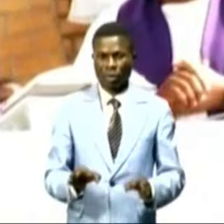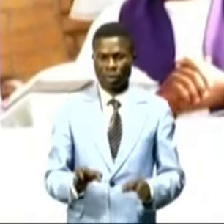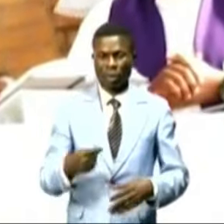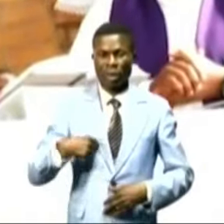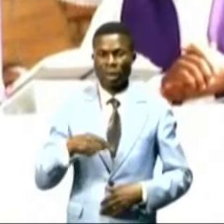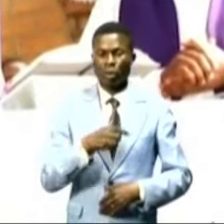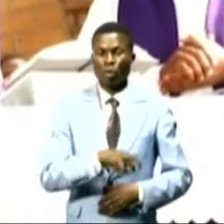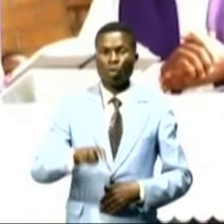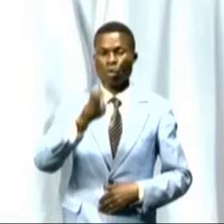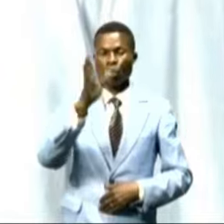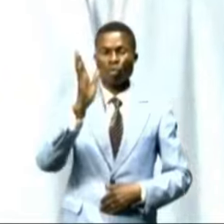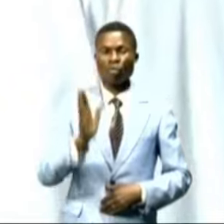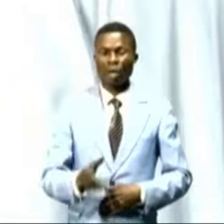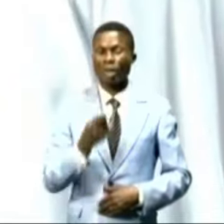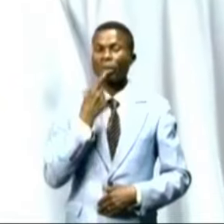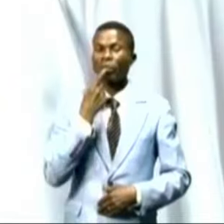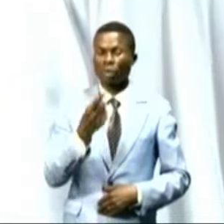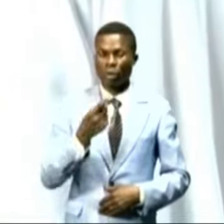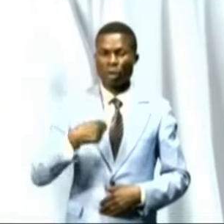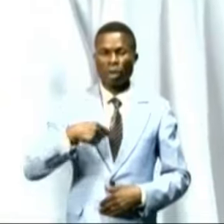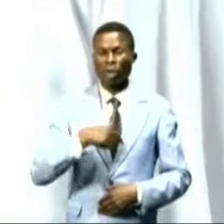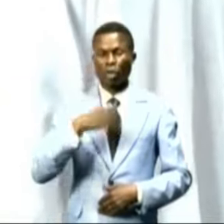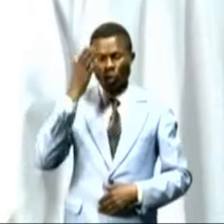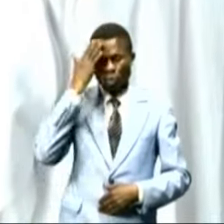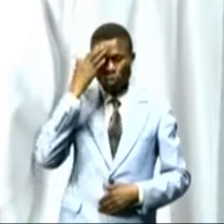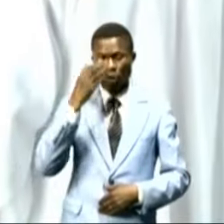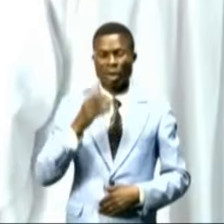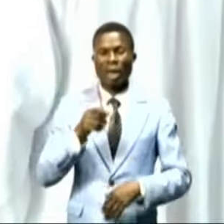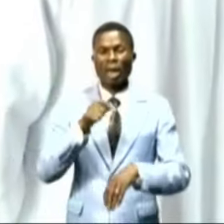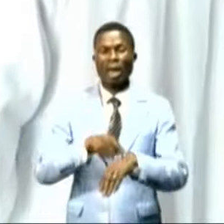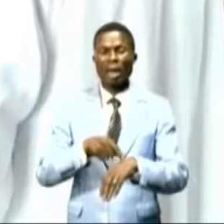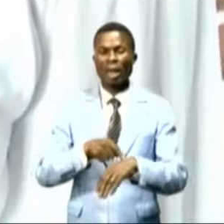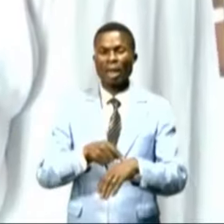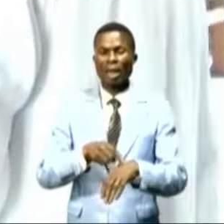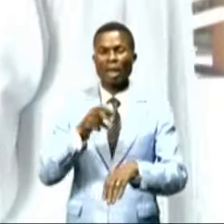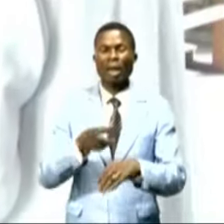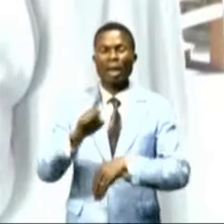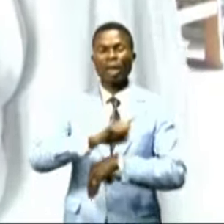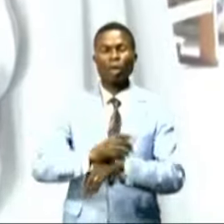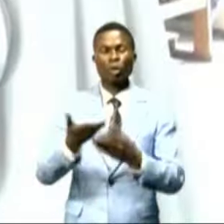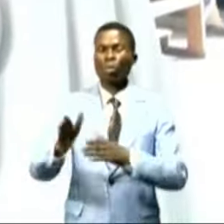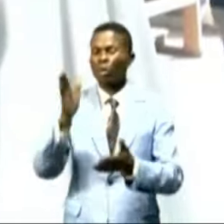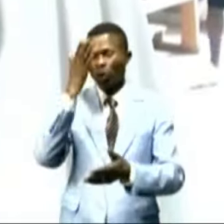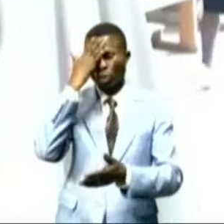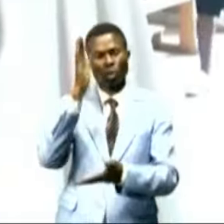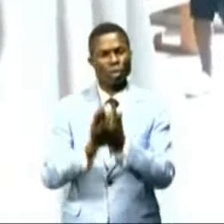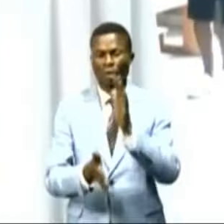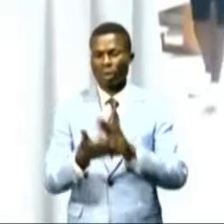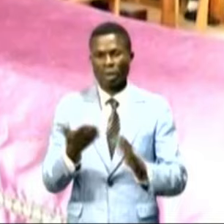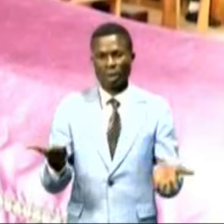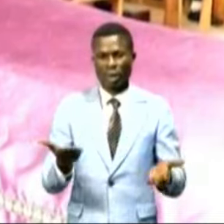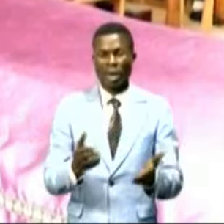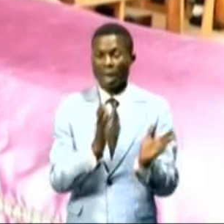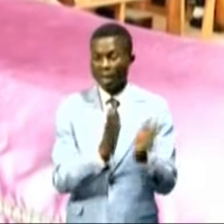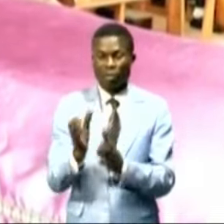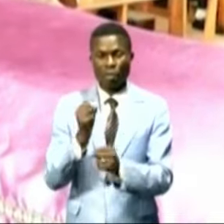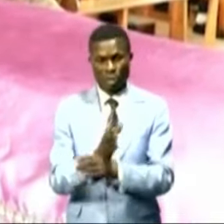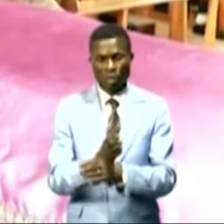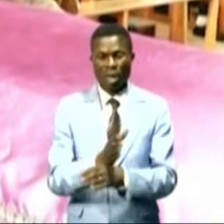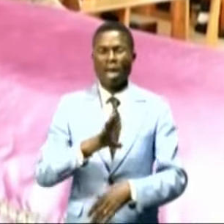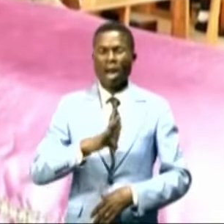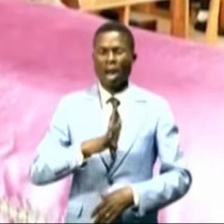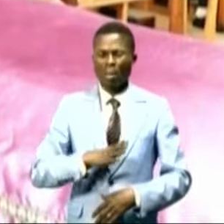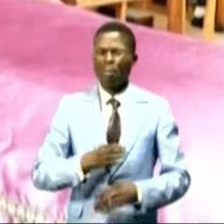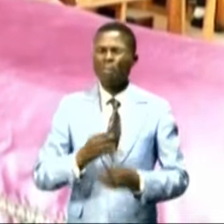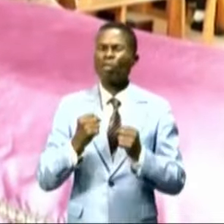des pèlerins, a-t-il dit. Nous ne connaissons ni l'heure, ni les jours, donc il faut être prêt. La douleur a été